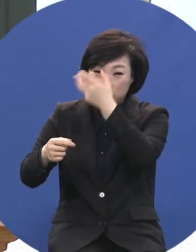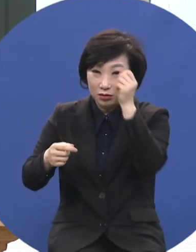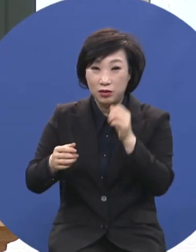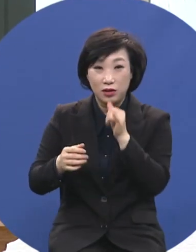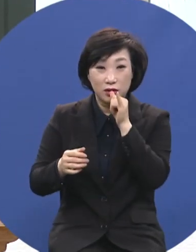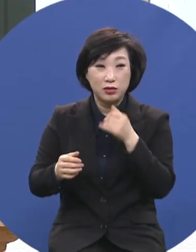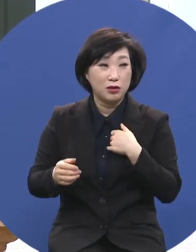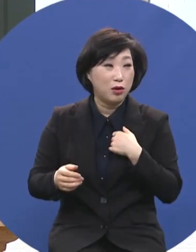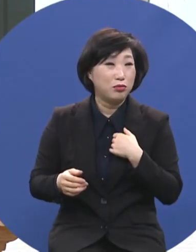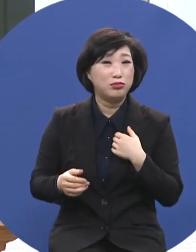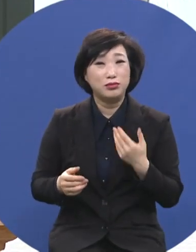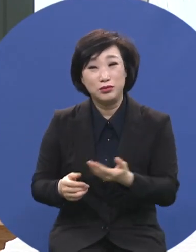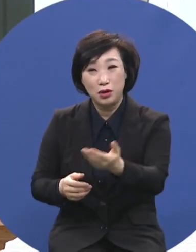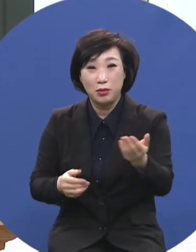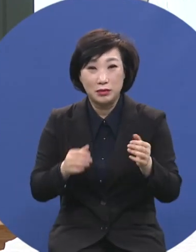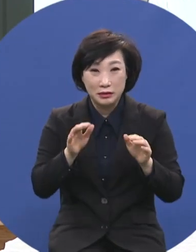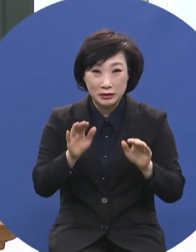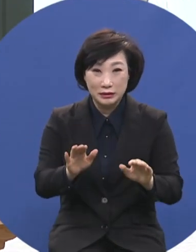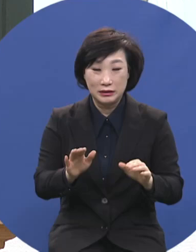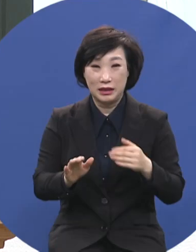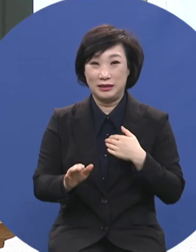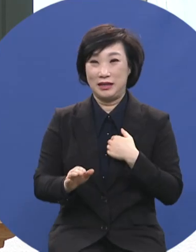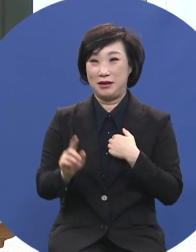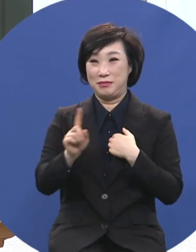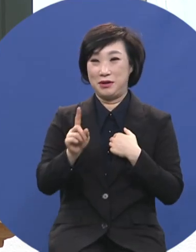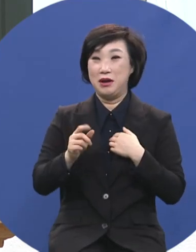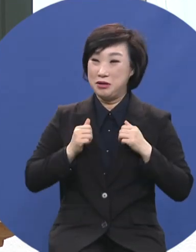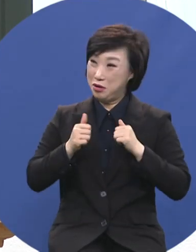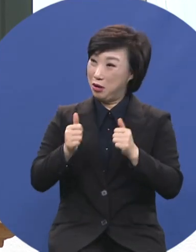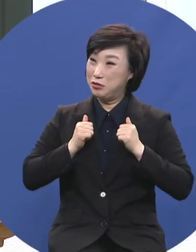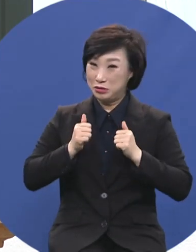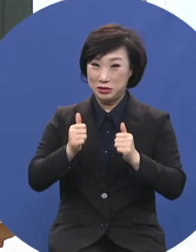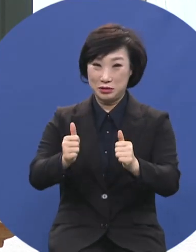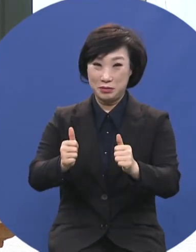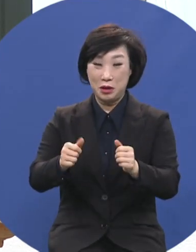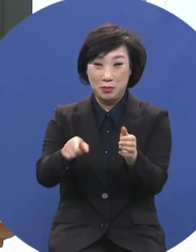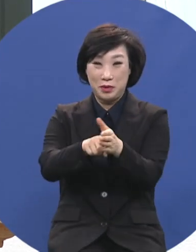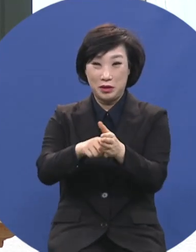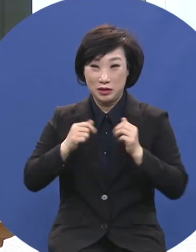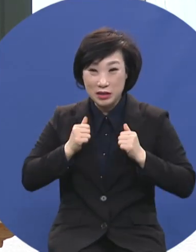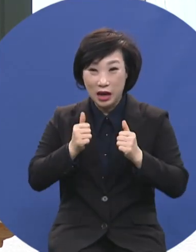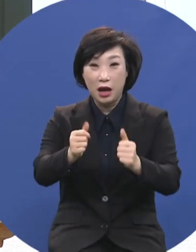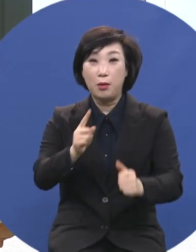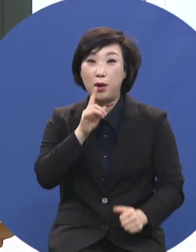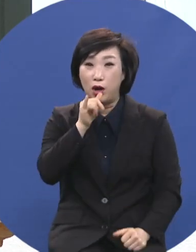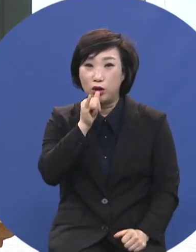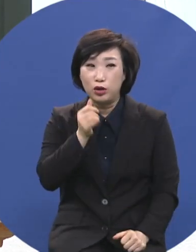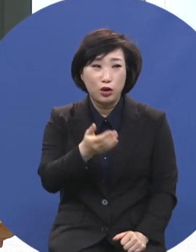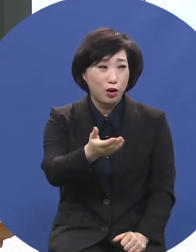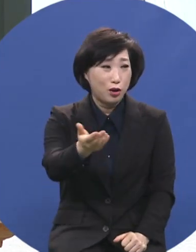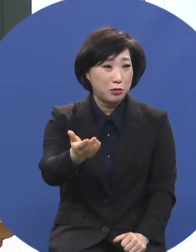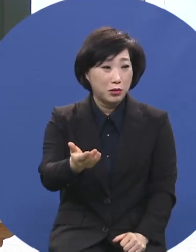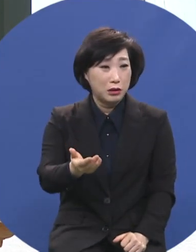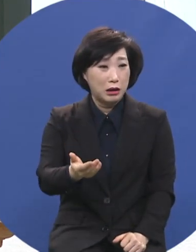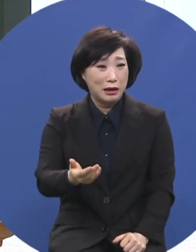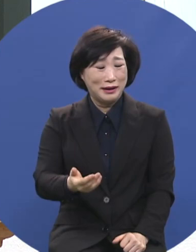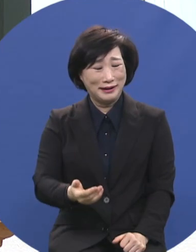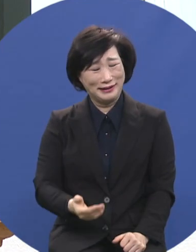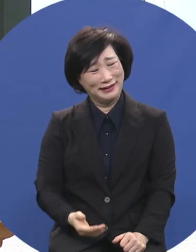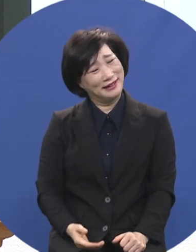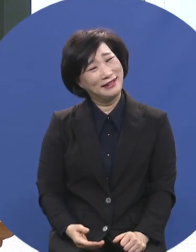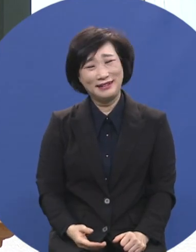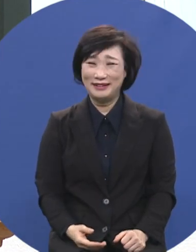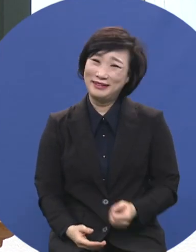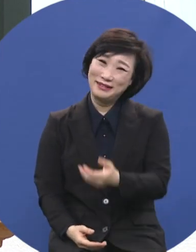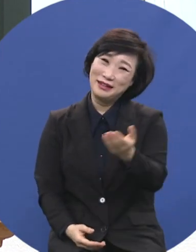만들어서 그러면서도 나는 열심히 잘 믿고 있어 라고 한다면 이